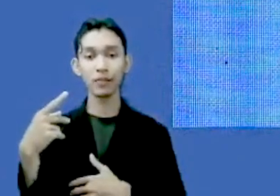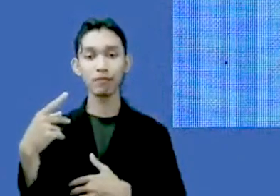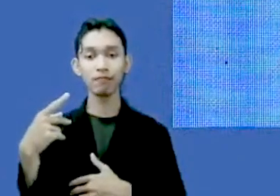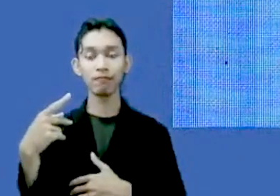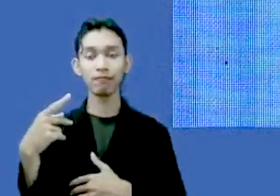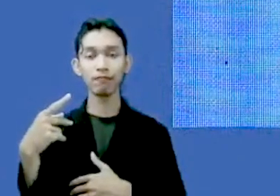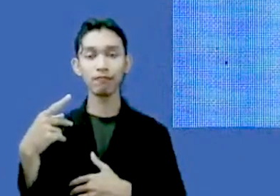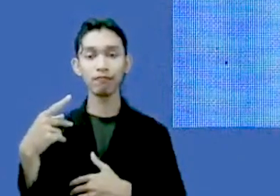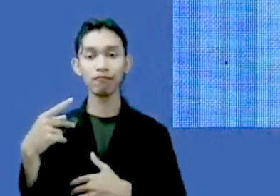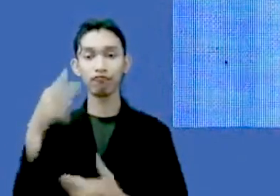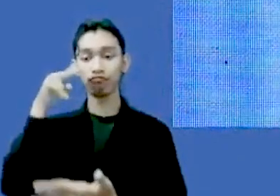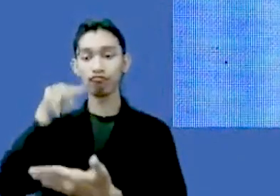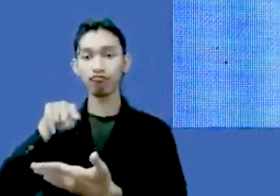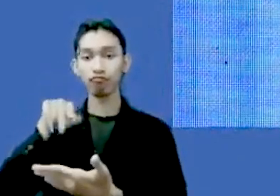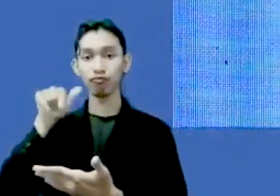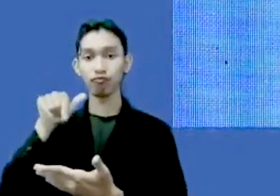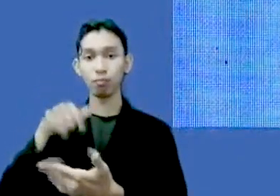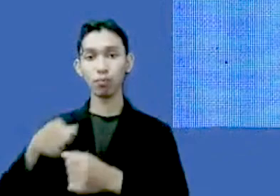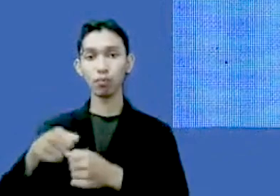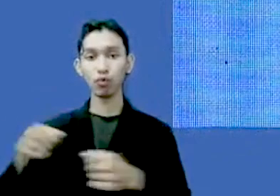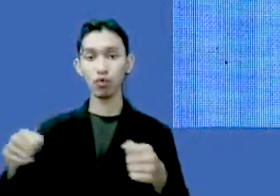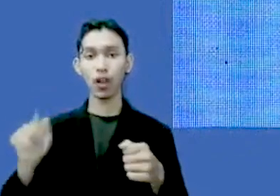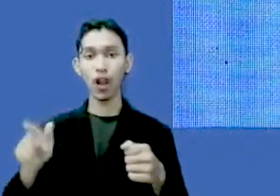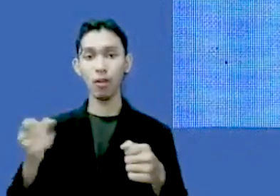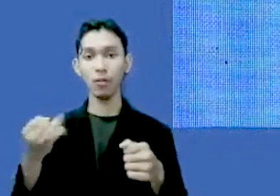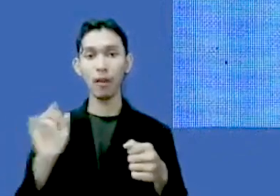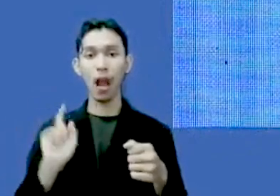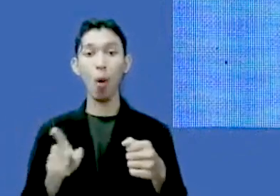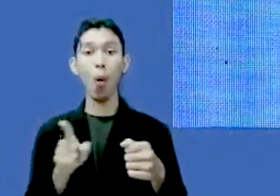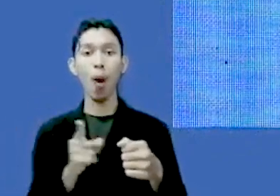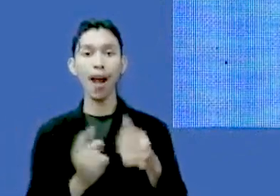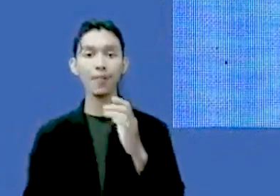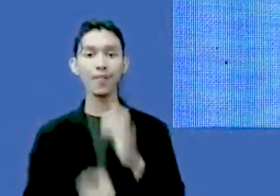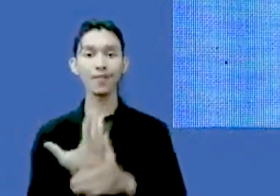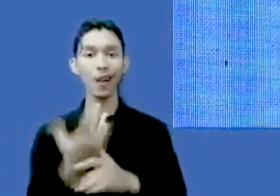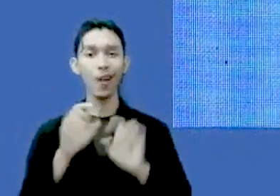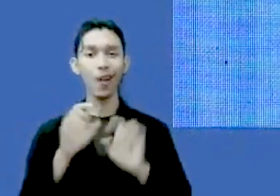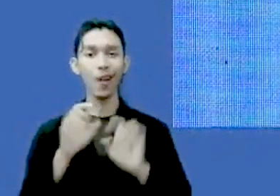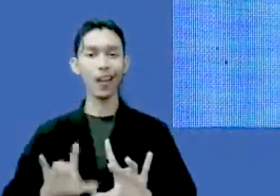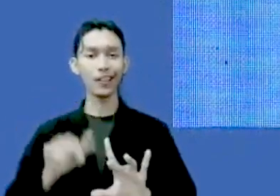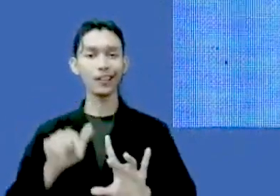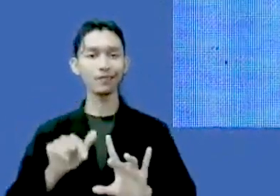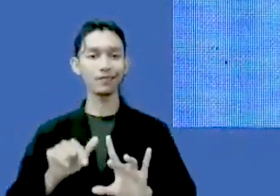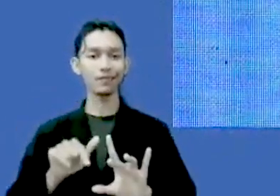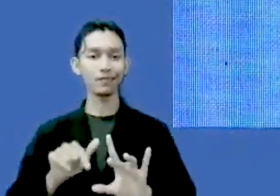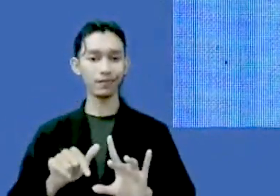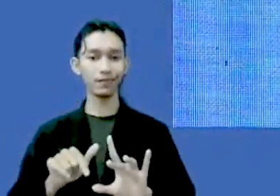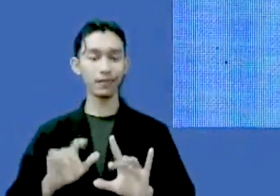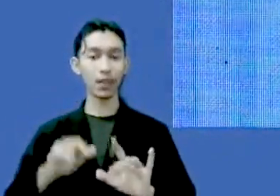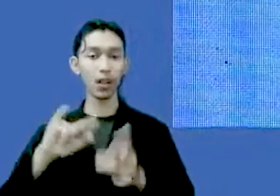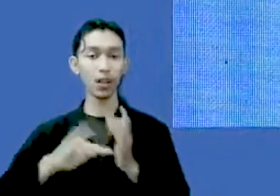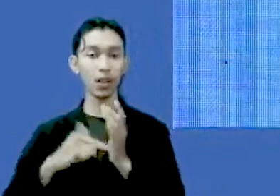pengukuran indeks literasi digital karena ada perkembangan yang luar biasa di teknologi